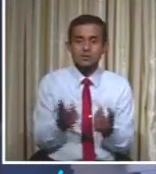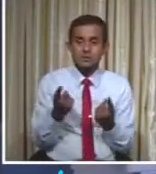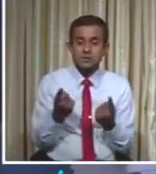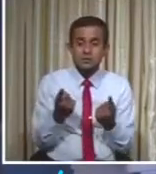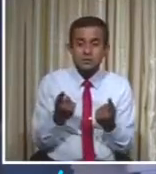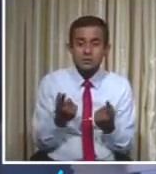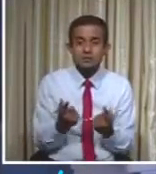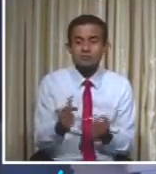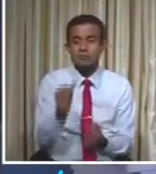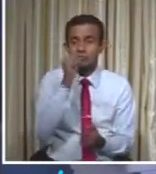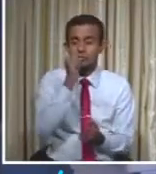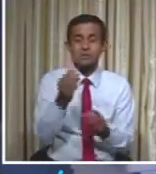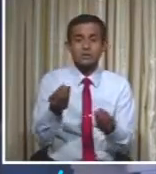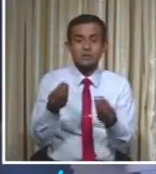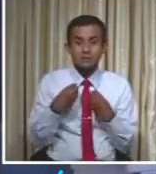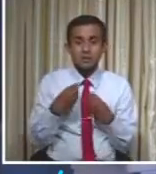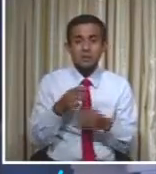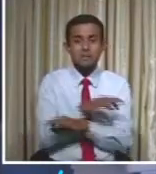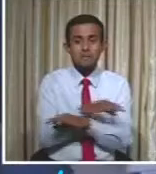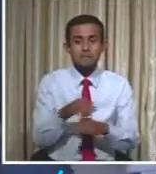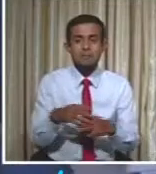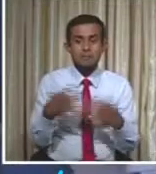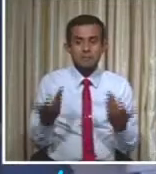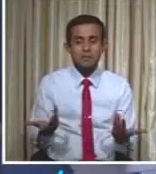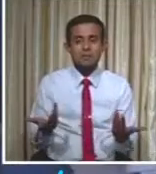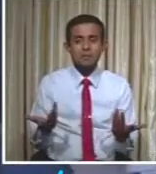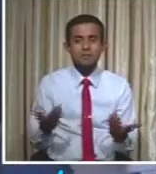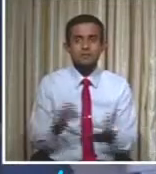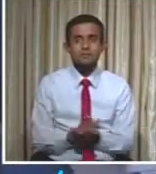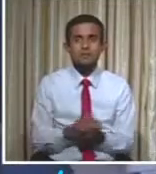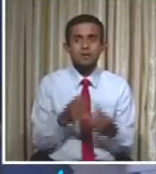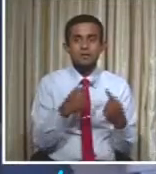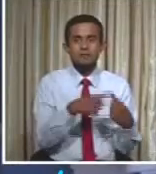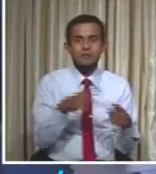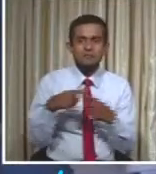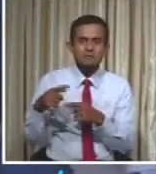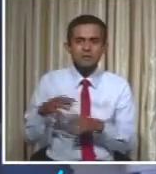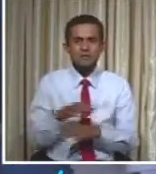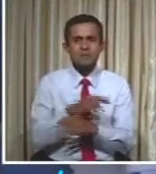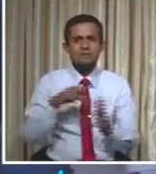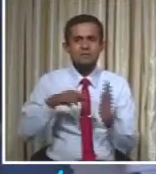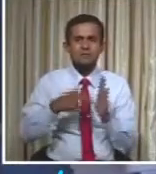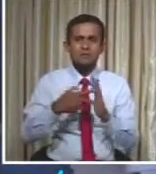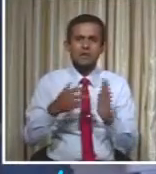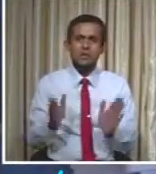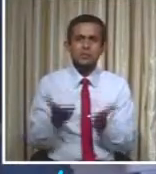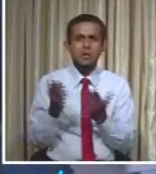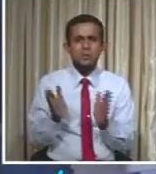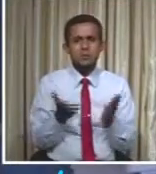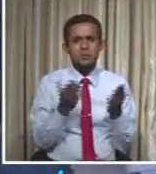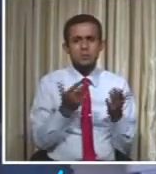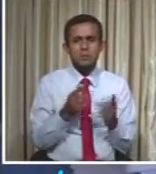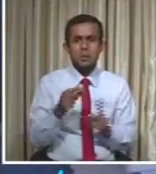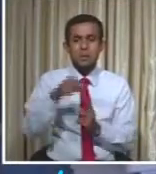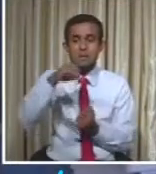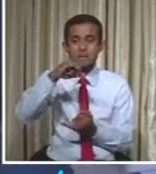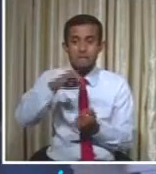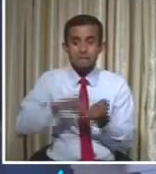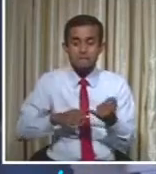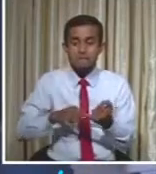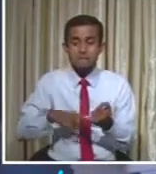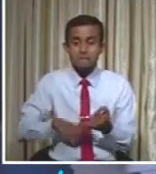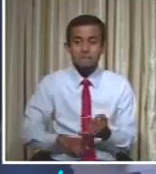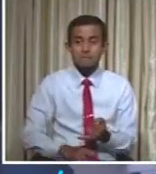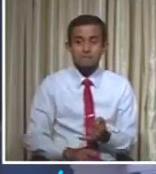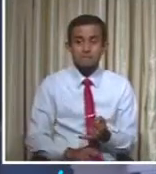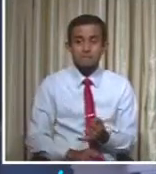වෙච්ච වතුර ටික ලබා ගන්න ක්‍රමයක් ඇති වෙලා නැහැ. විවිධ ව්‍යාපෘති ක්‍රියාත්මක වුණත් මේ ප්‍රාදේශීයව